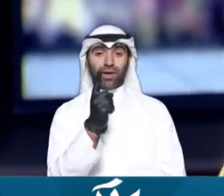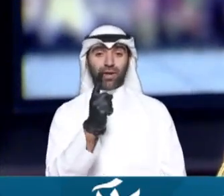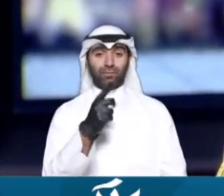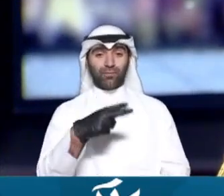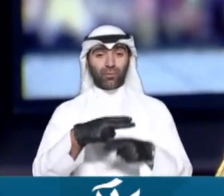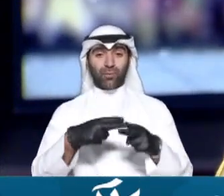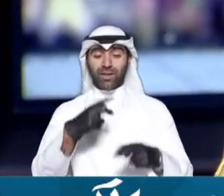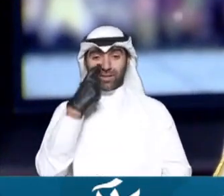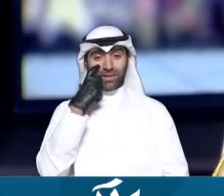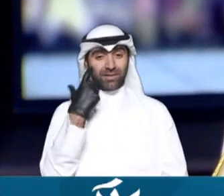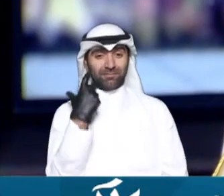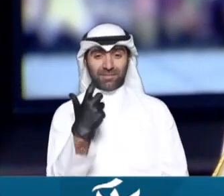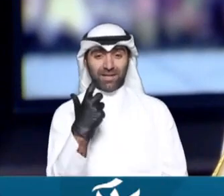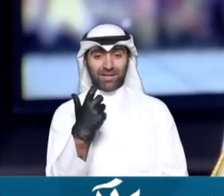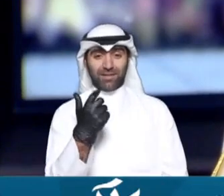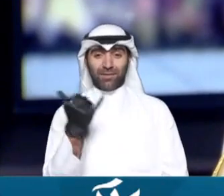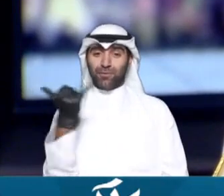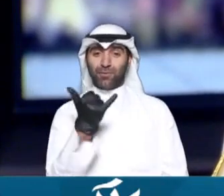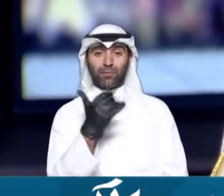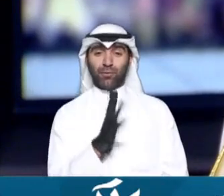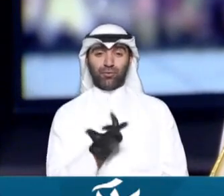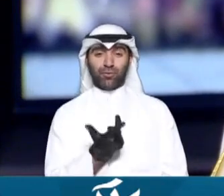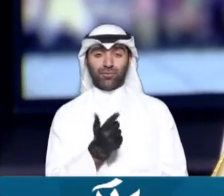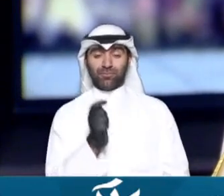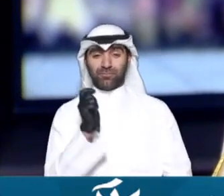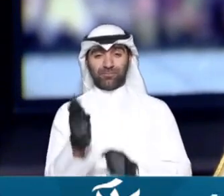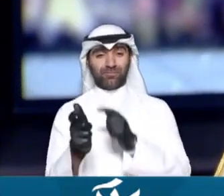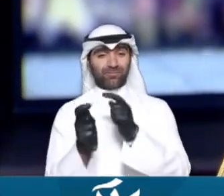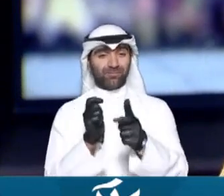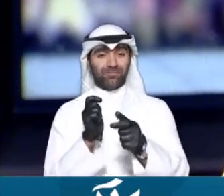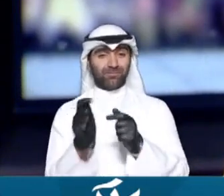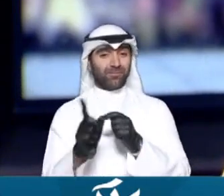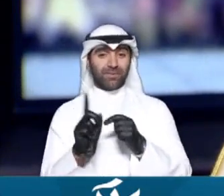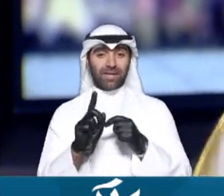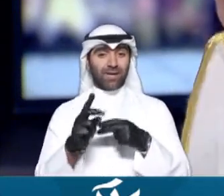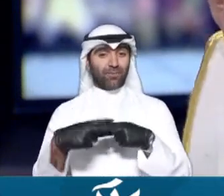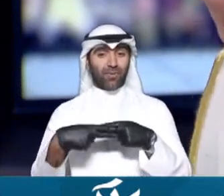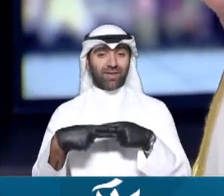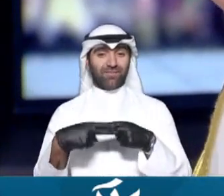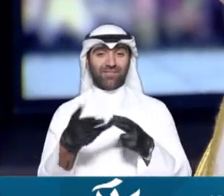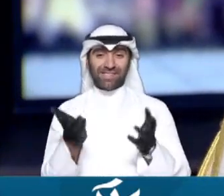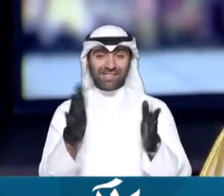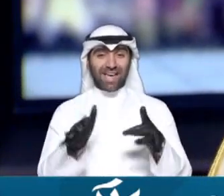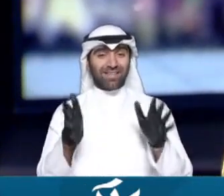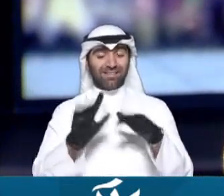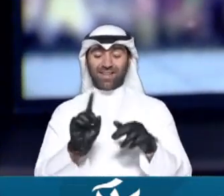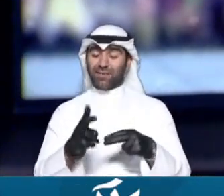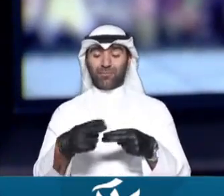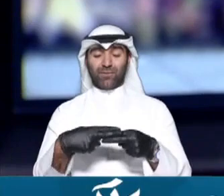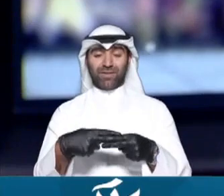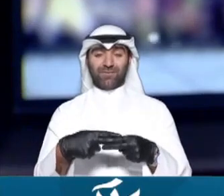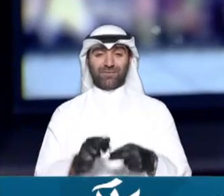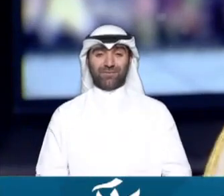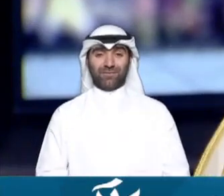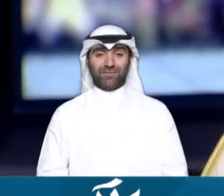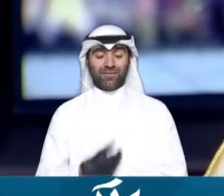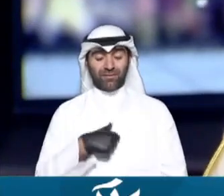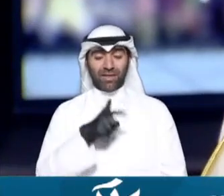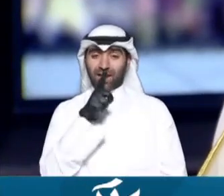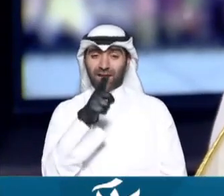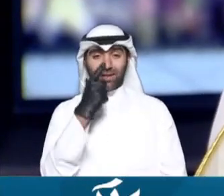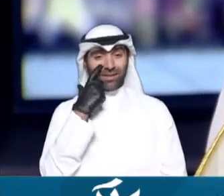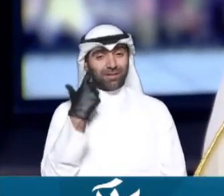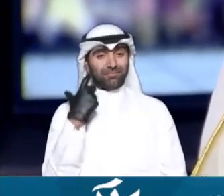أخي قل أعوذ برب الفلق من شر ما خلق، انتهت. نعم. القضية. الله أكبر. هذا فيروس اللي خلقه يحميك. نعم.